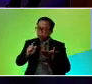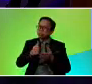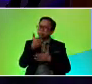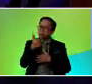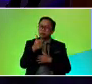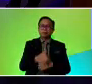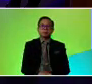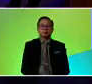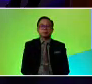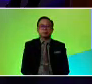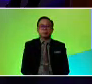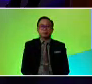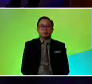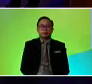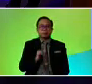tiba-tiba